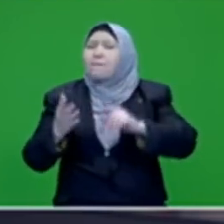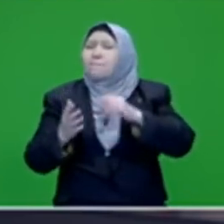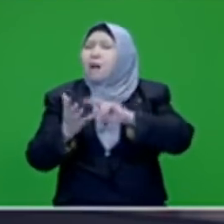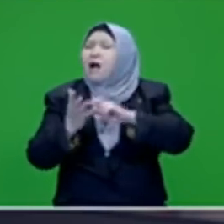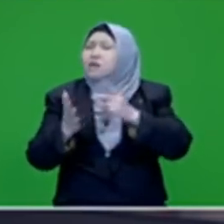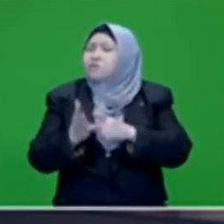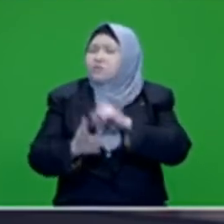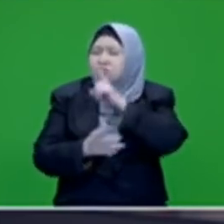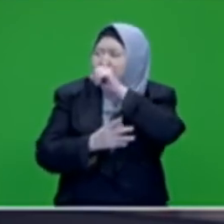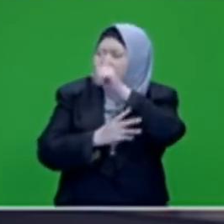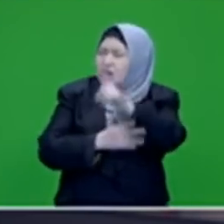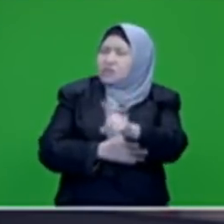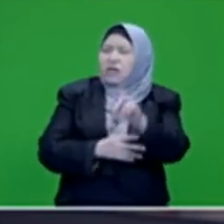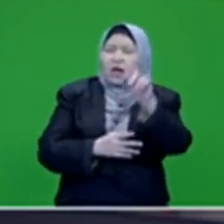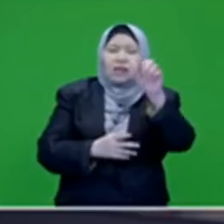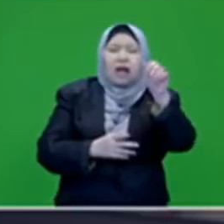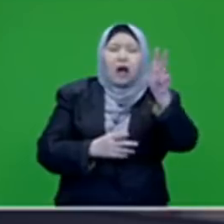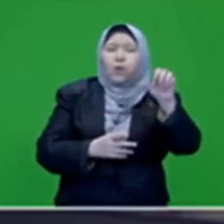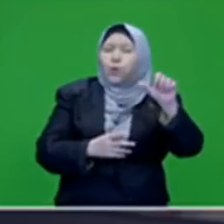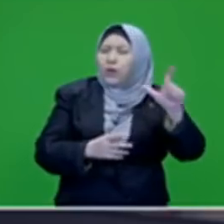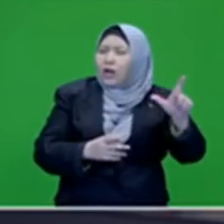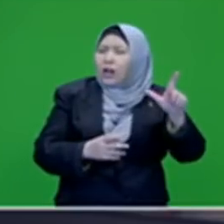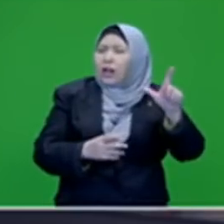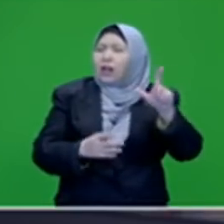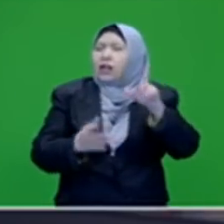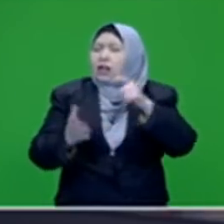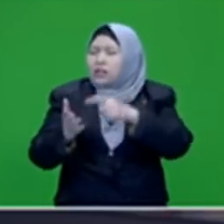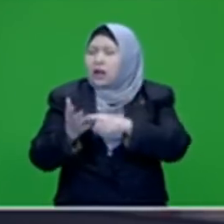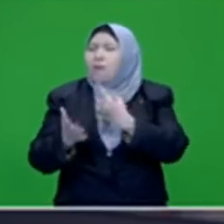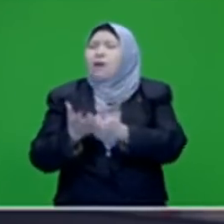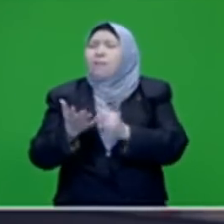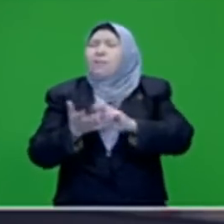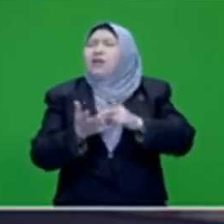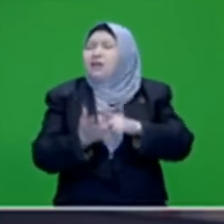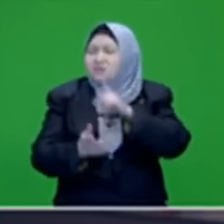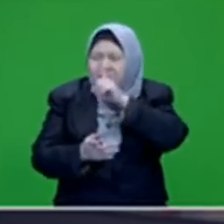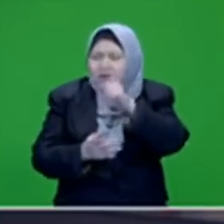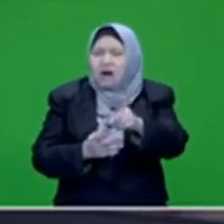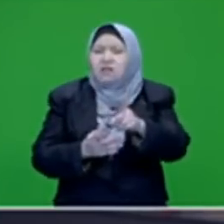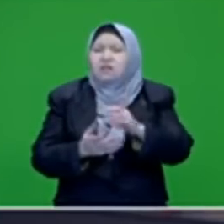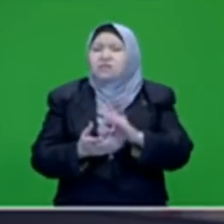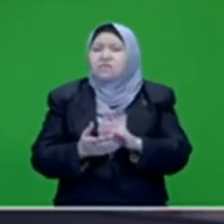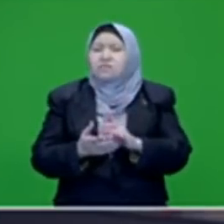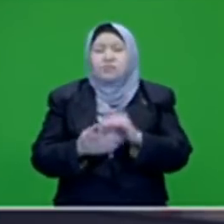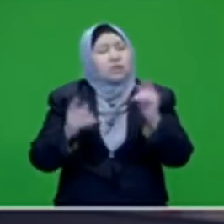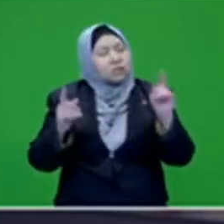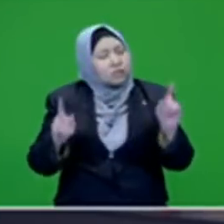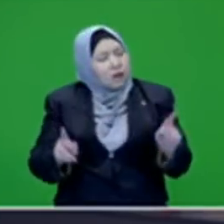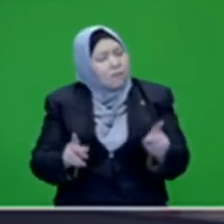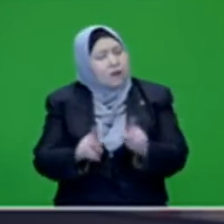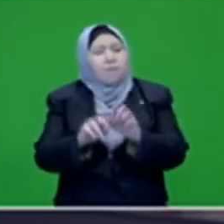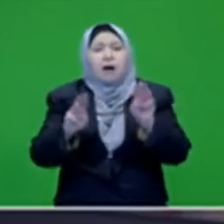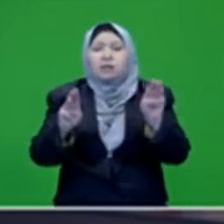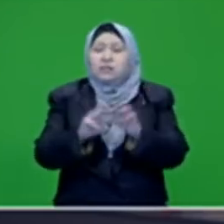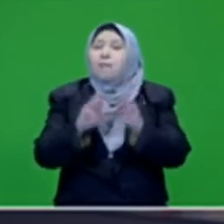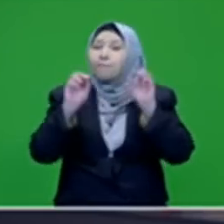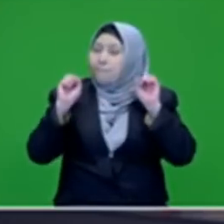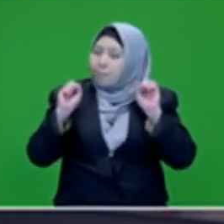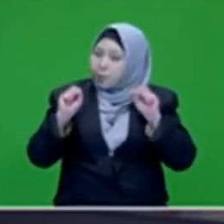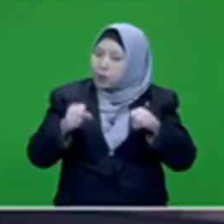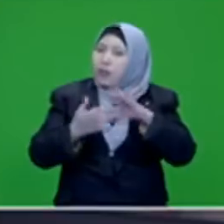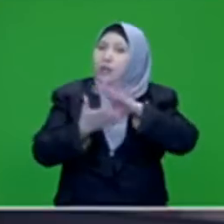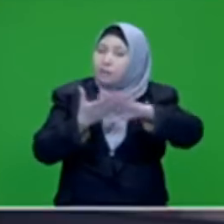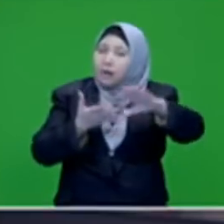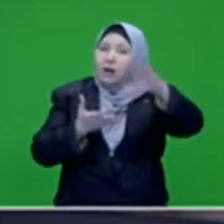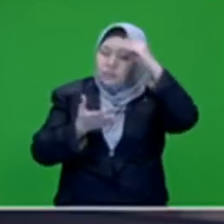sebenarnya ta'wilul ahadith ini? Malah dalam ayat ini dinyatakan walinu alimahu, seperti ianya boleh dipelajari,